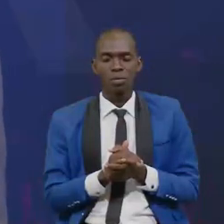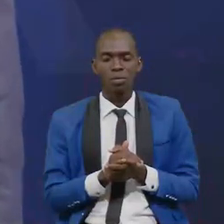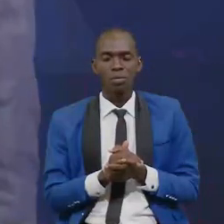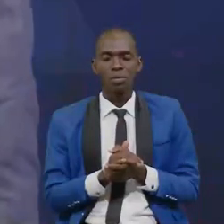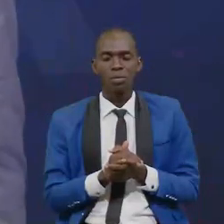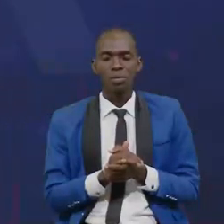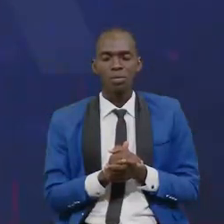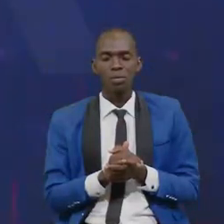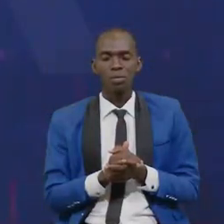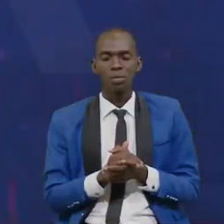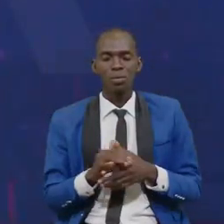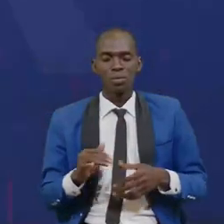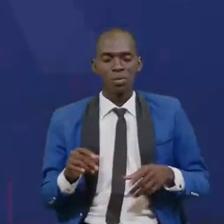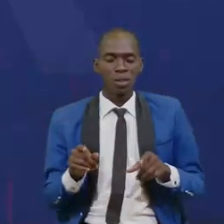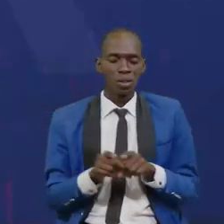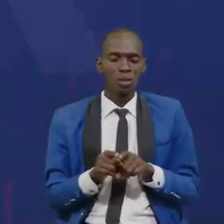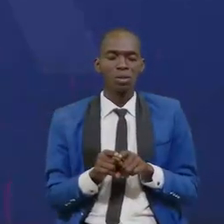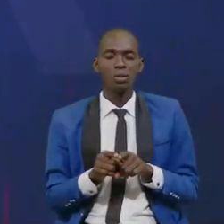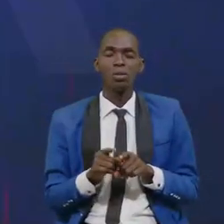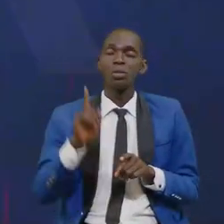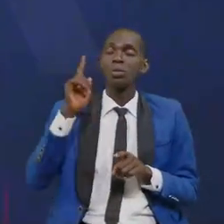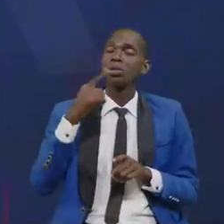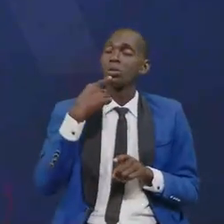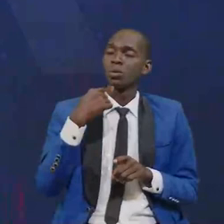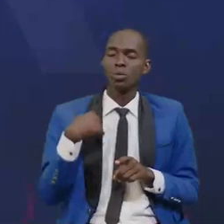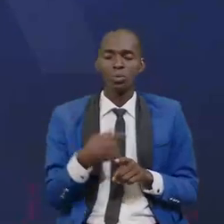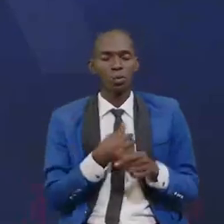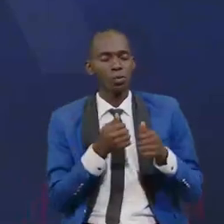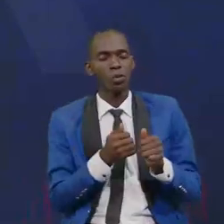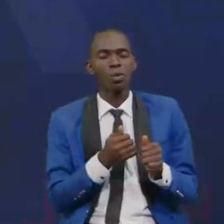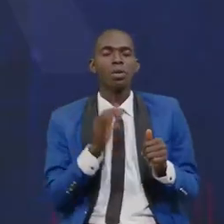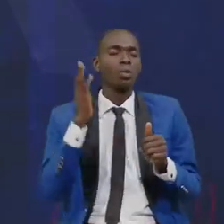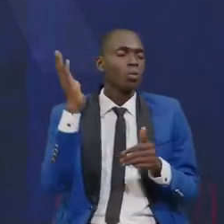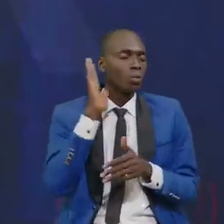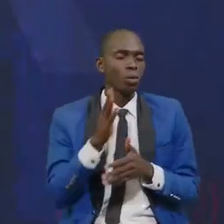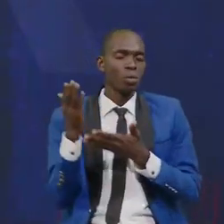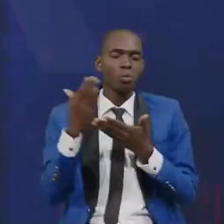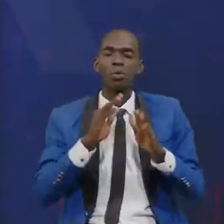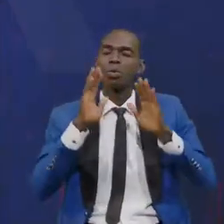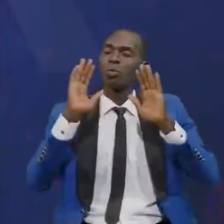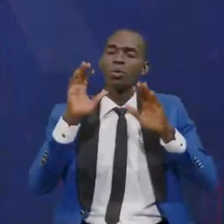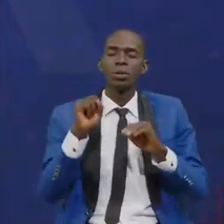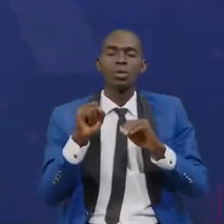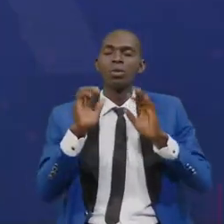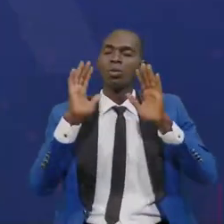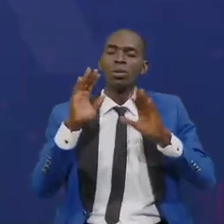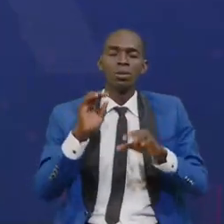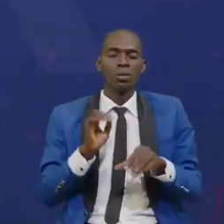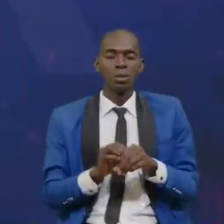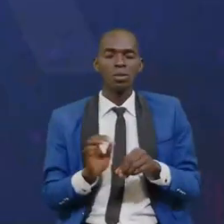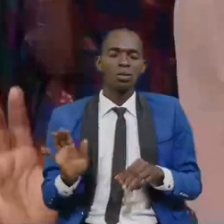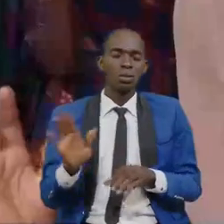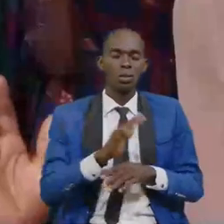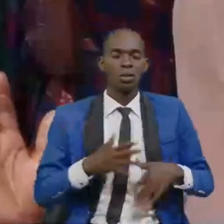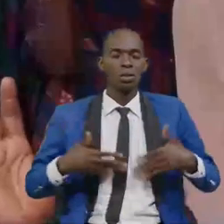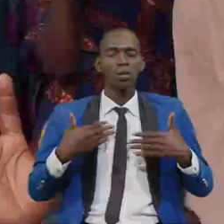Comme il parle, que tes prodiges l'accompagnent. Des prodiges dans leur vie.